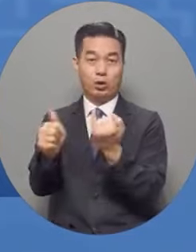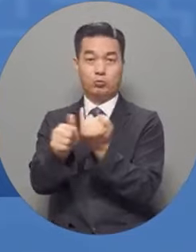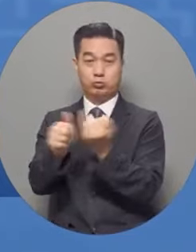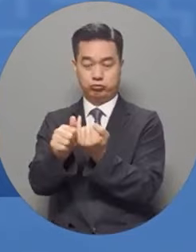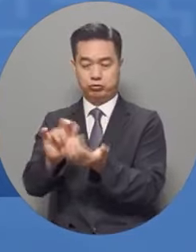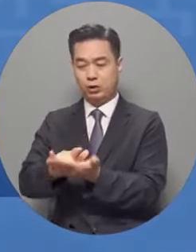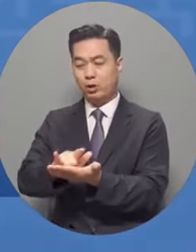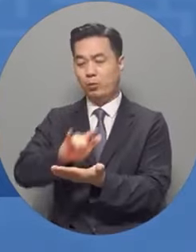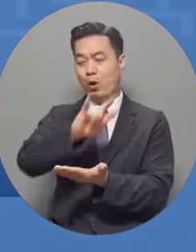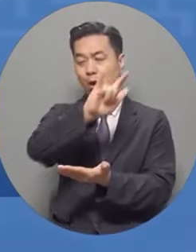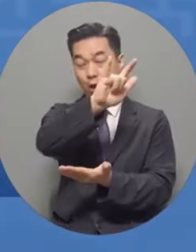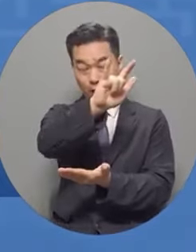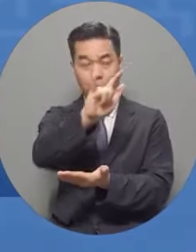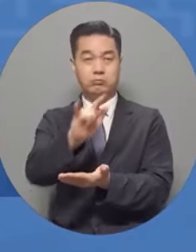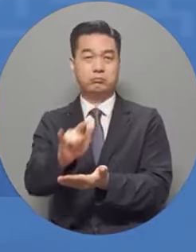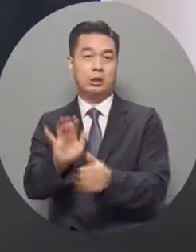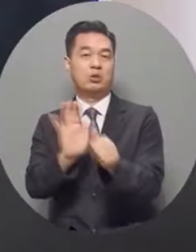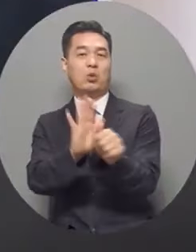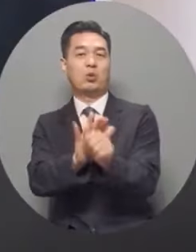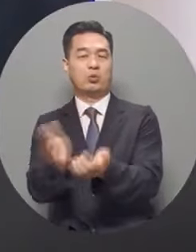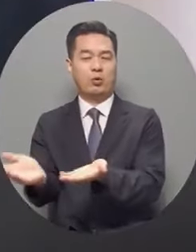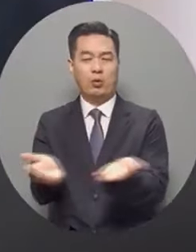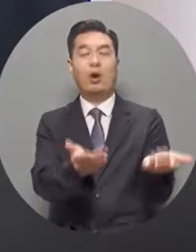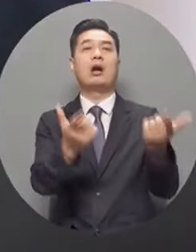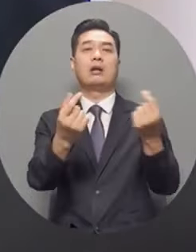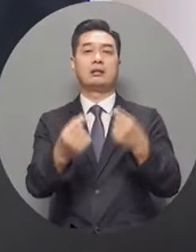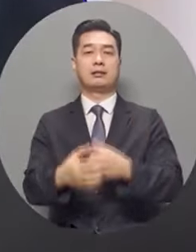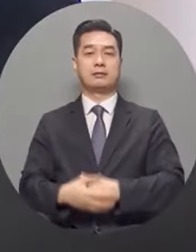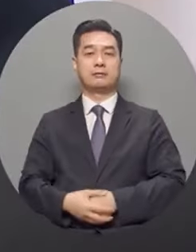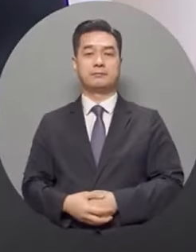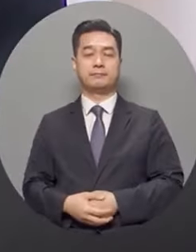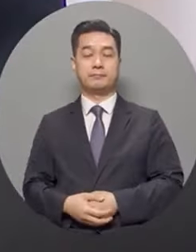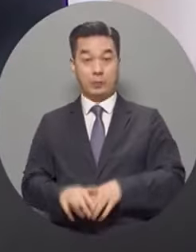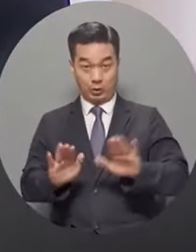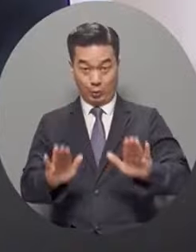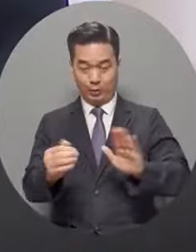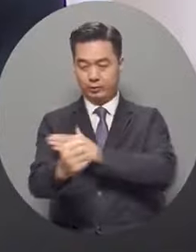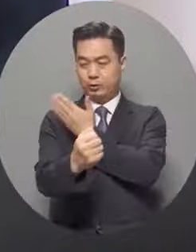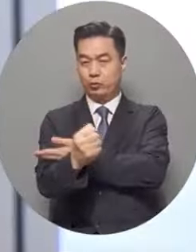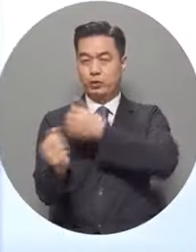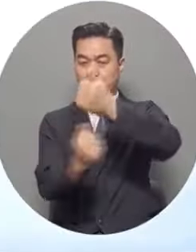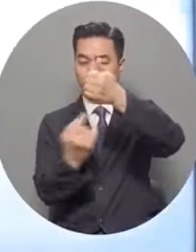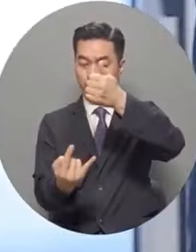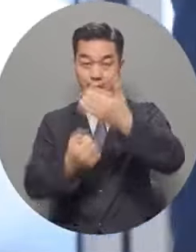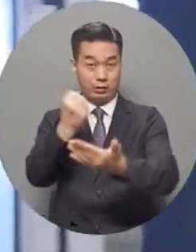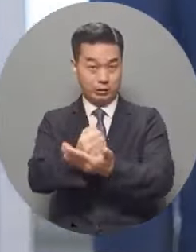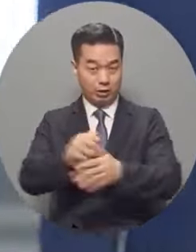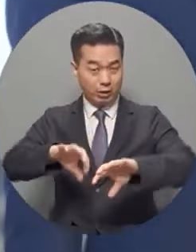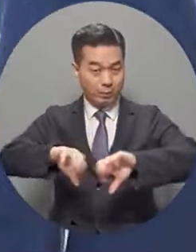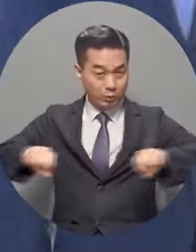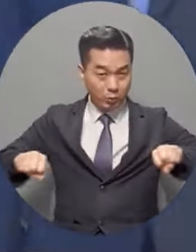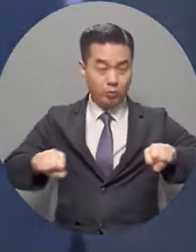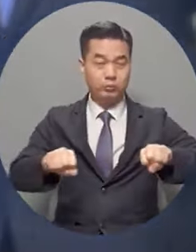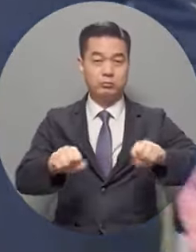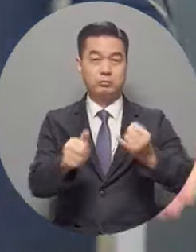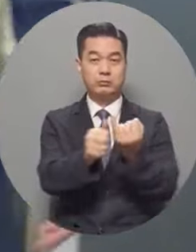출국길에 꽃길을 깔아주었습니다. 검찰은 이번 권익위 결정과는 별개로 김 여사의